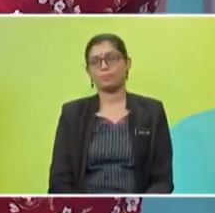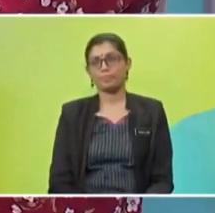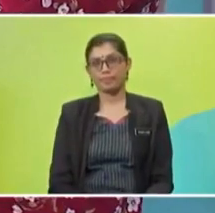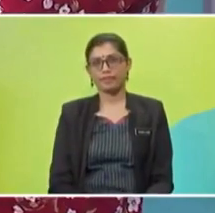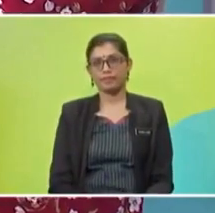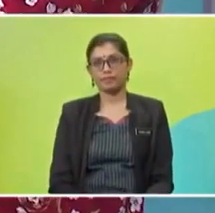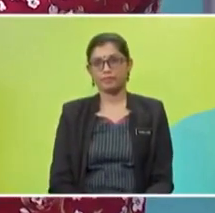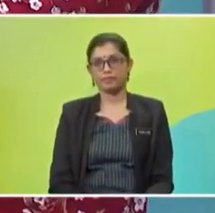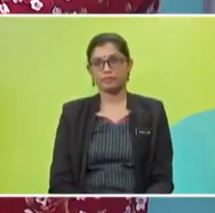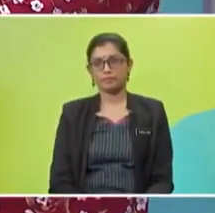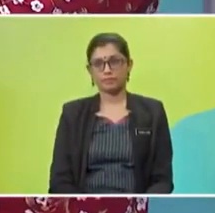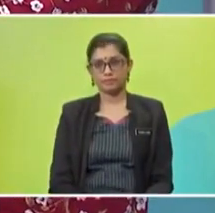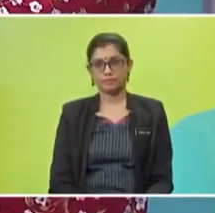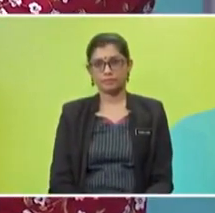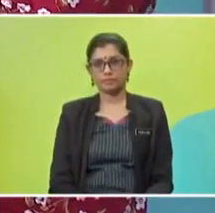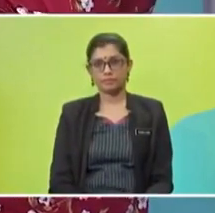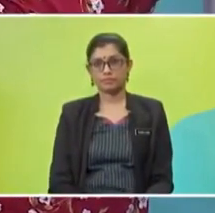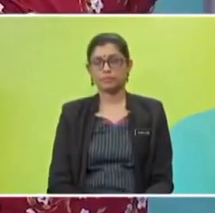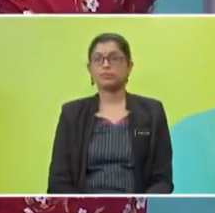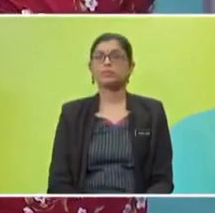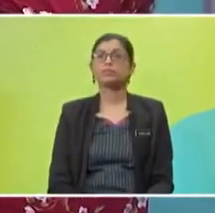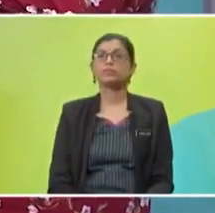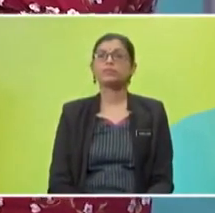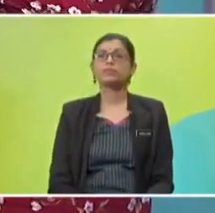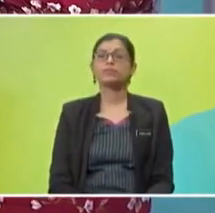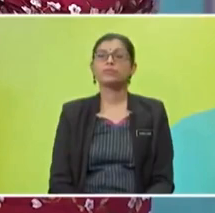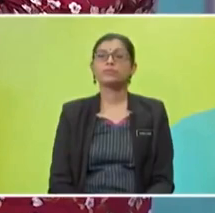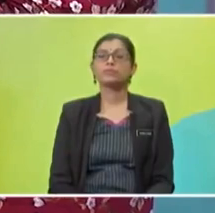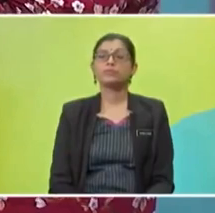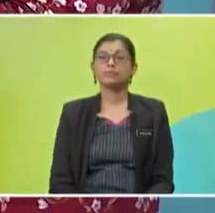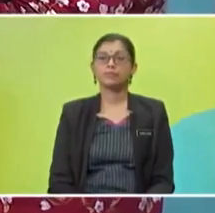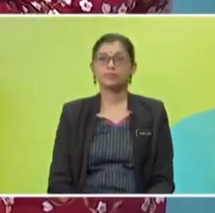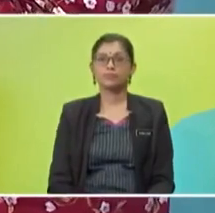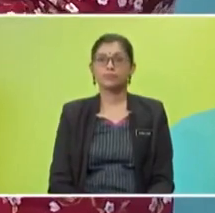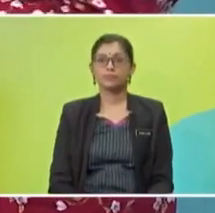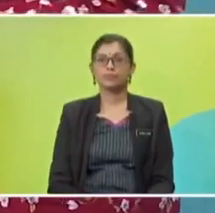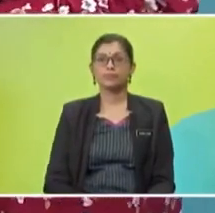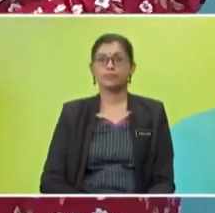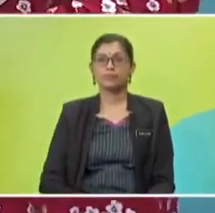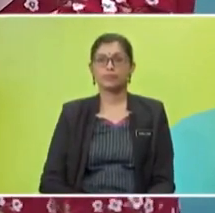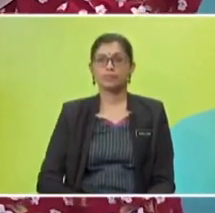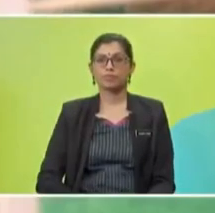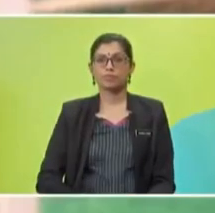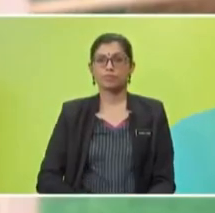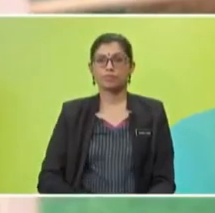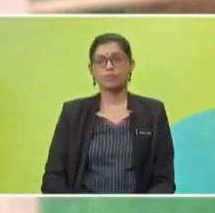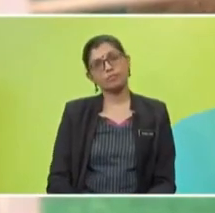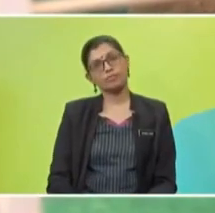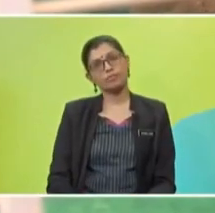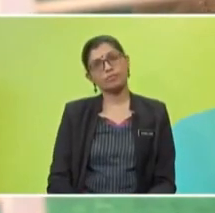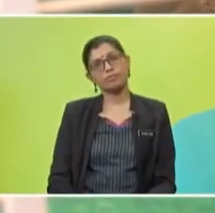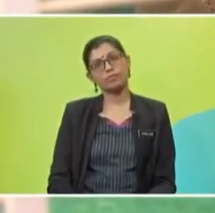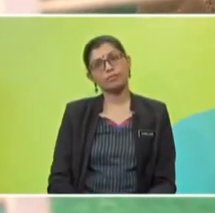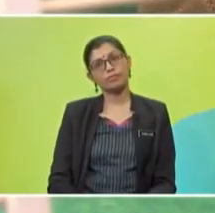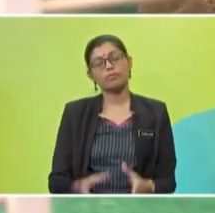Oke ayam tadi sini se-indonesia inilah Ah oke bye ceguk Wah Nampaknya